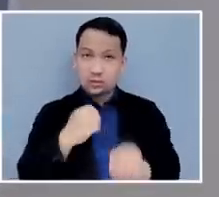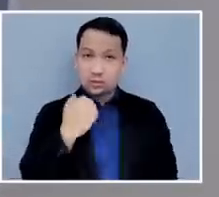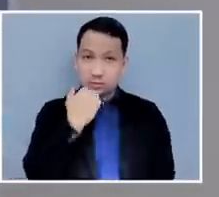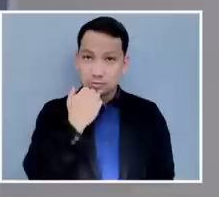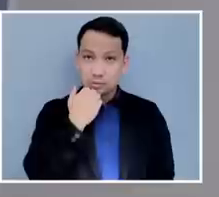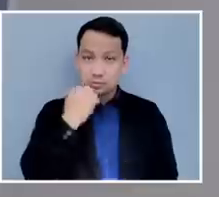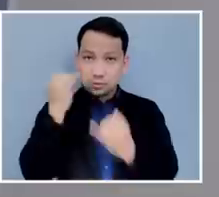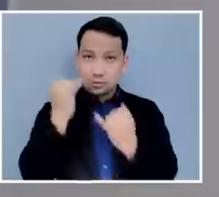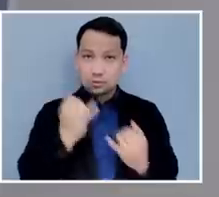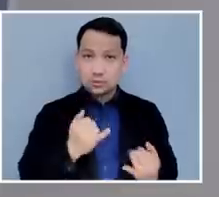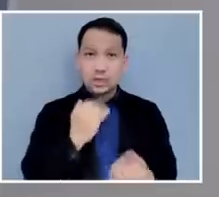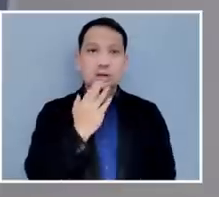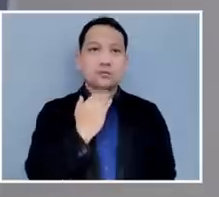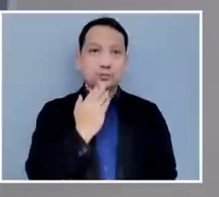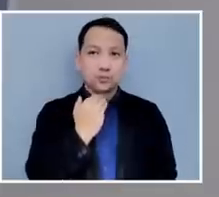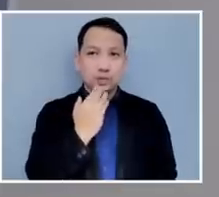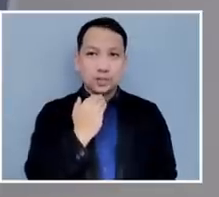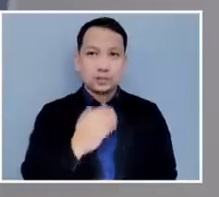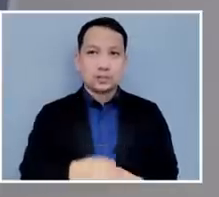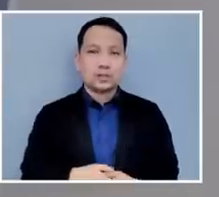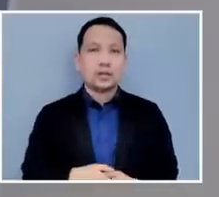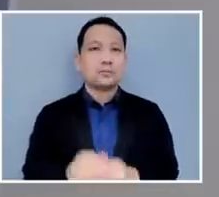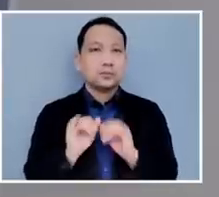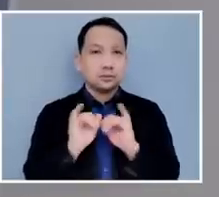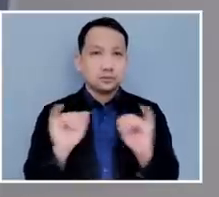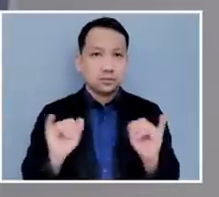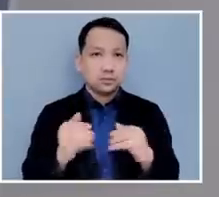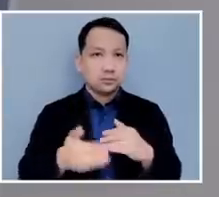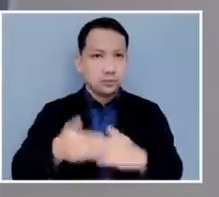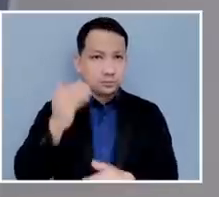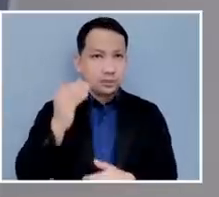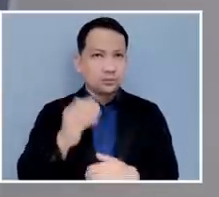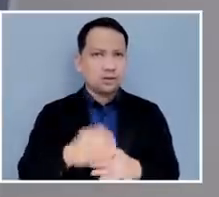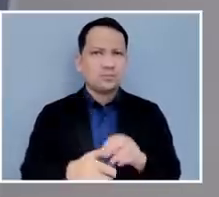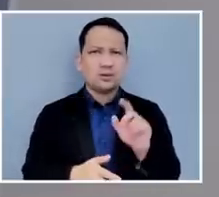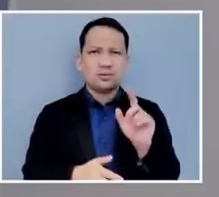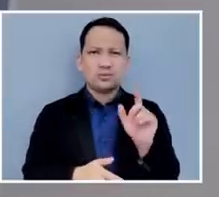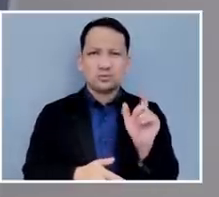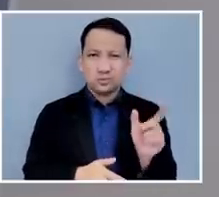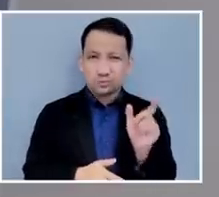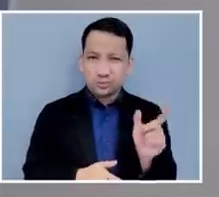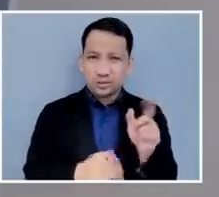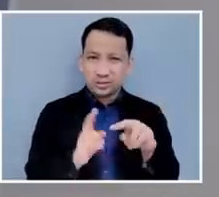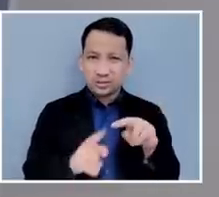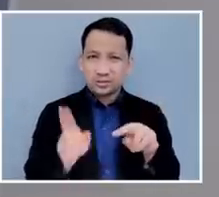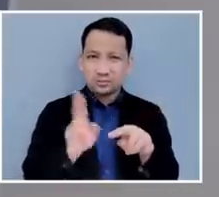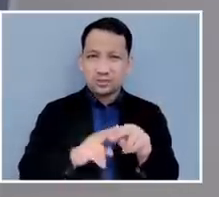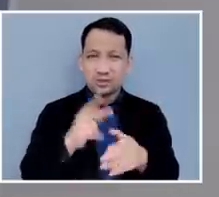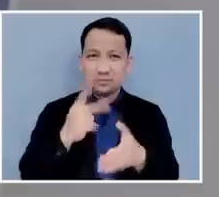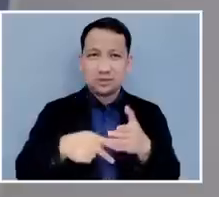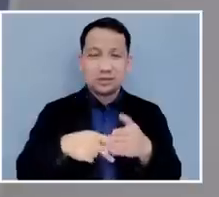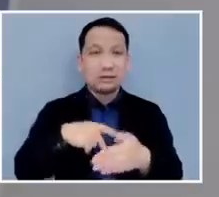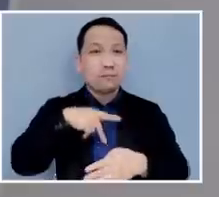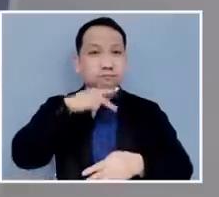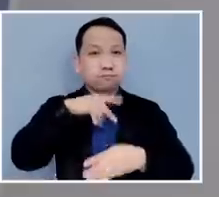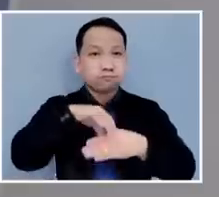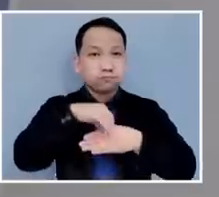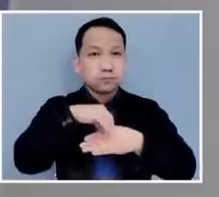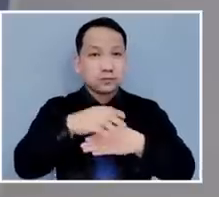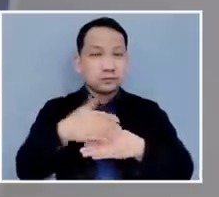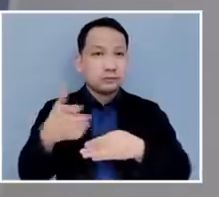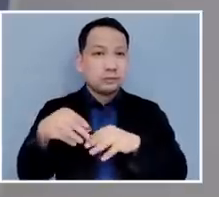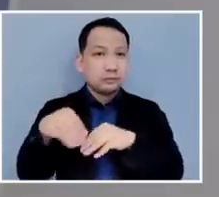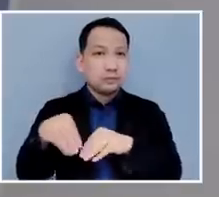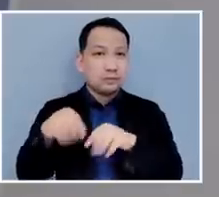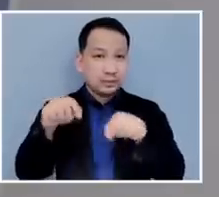importasyon ng asukal. Samantala, tumaas na ng 20 piso ang presyo ng karne ng baboy sa ilang palengke sa